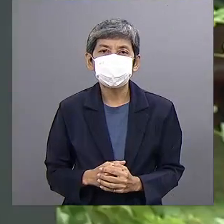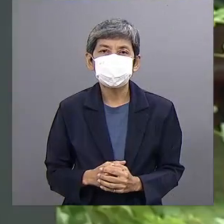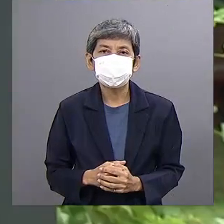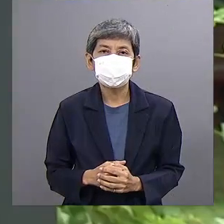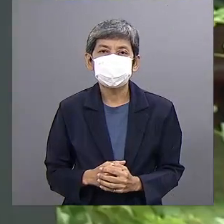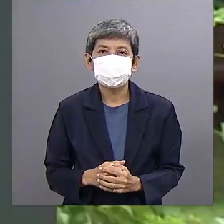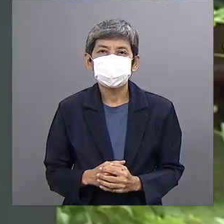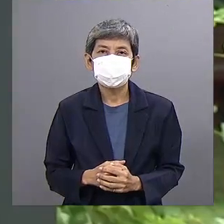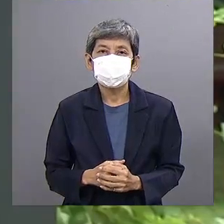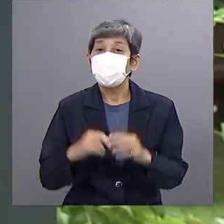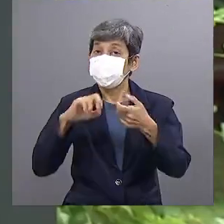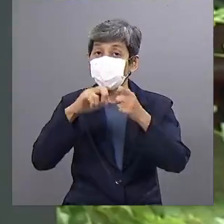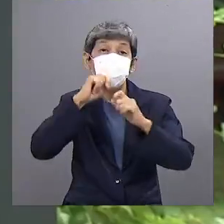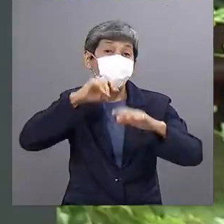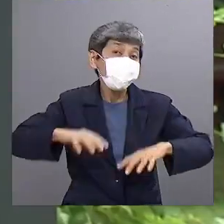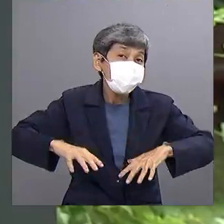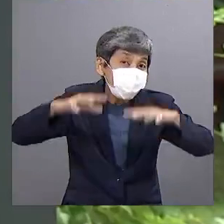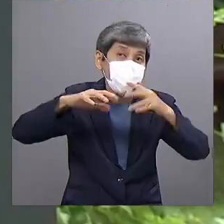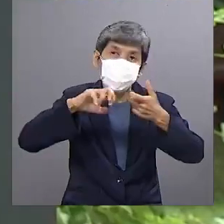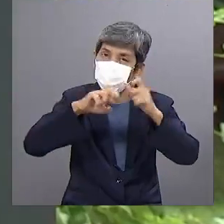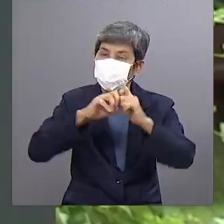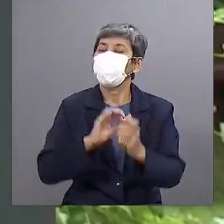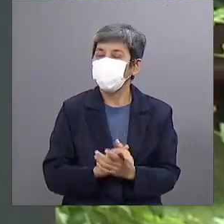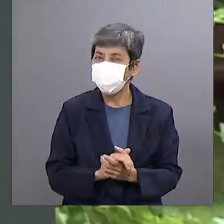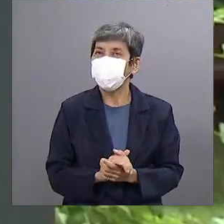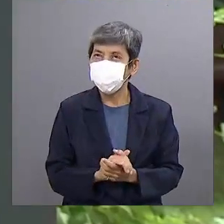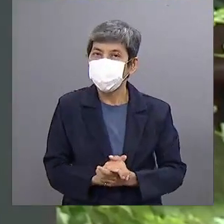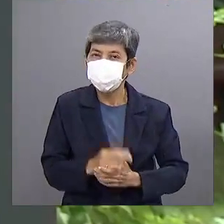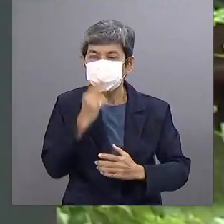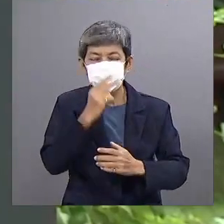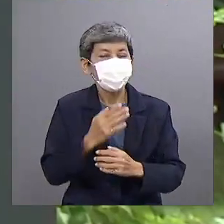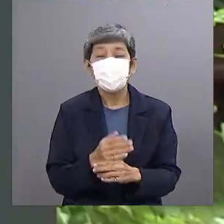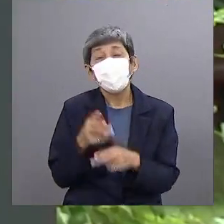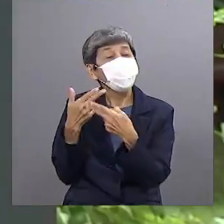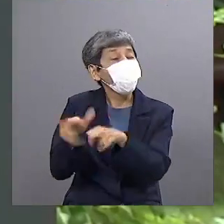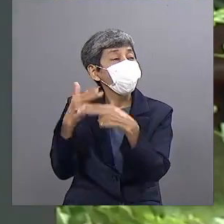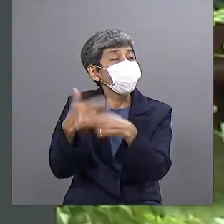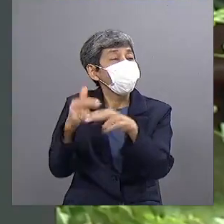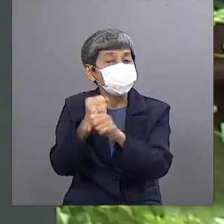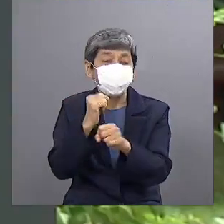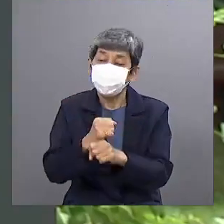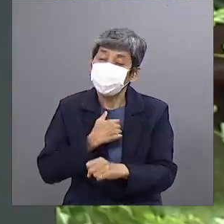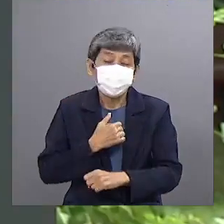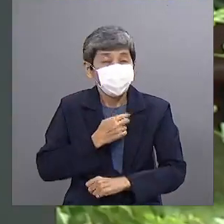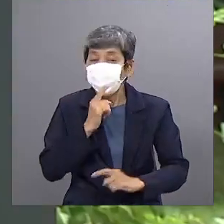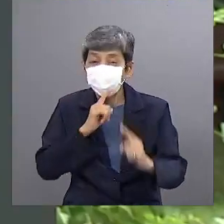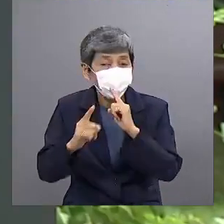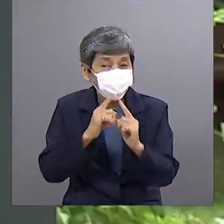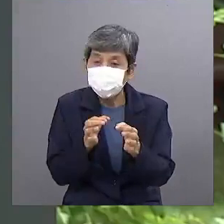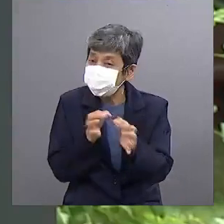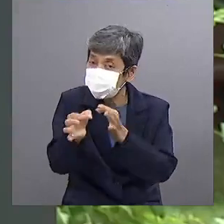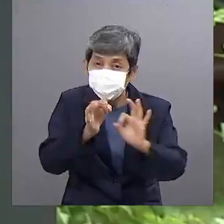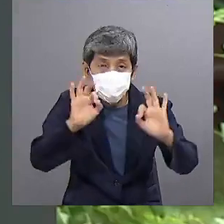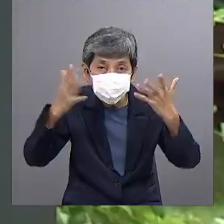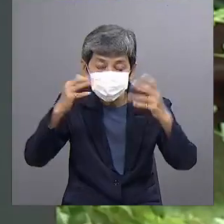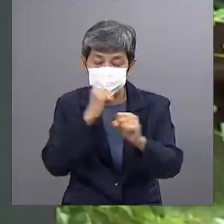ปัญหาน้ำท่วมถือเป็นปัญหาใหญ่ที่ถูกมองข้ามนั่นเป็นเพราะว่าเราขาดการสื่อสารข้อมูลและการสร้างความเข้า